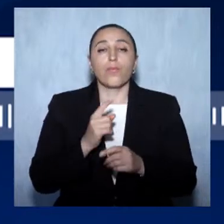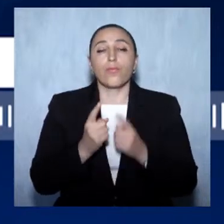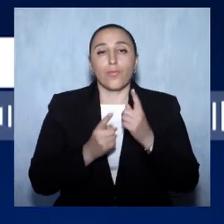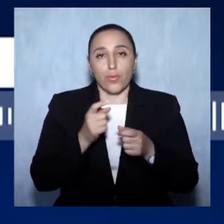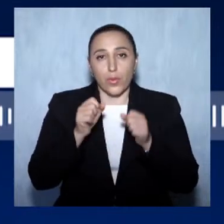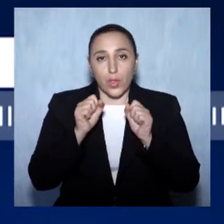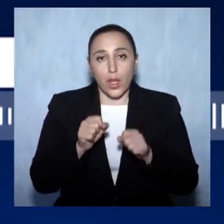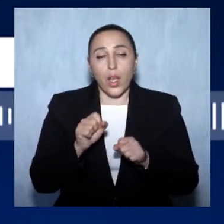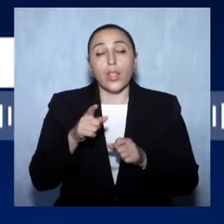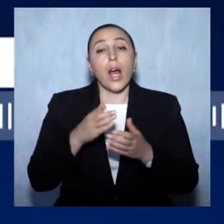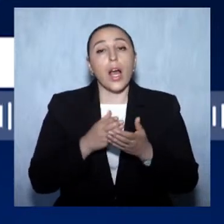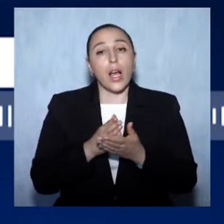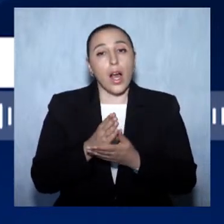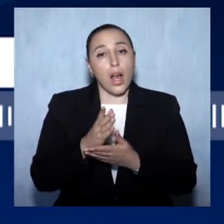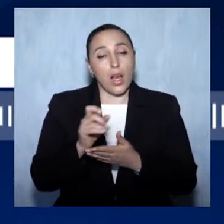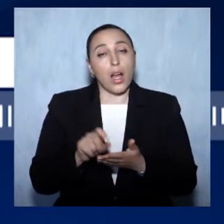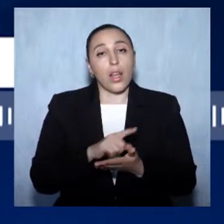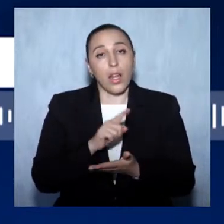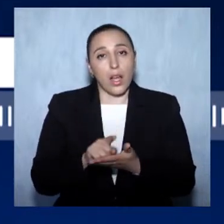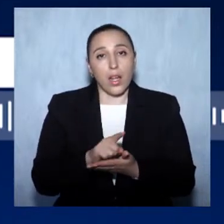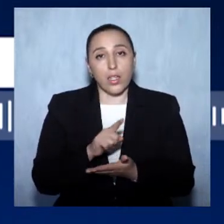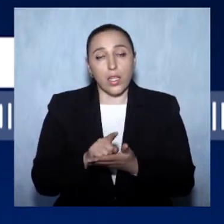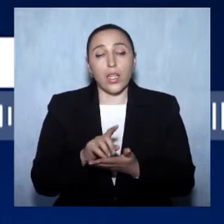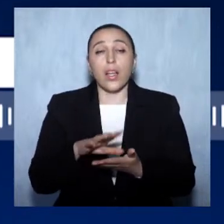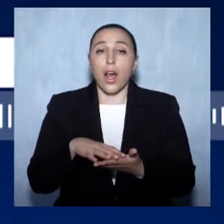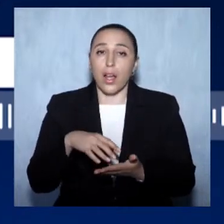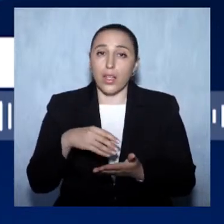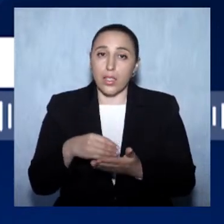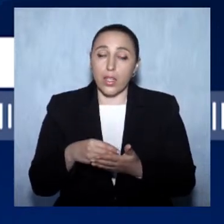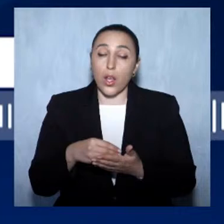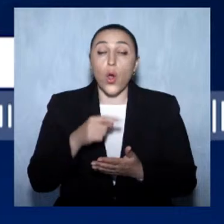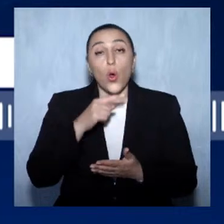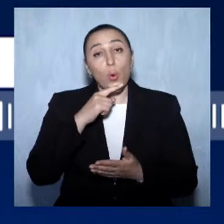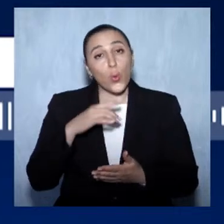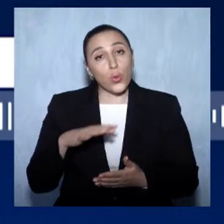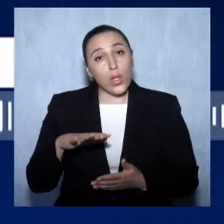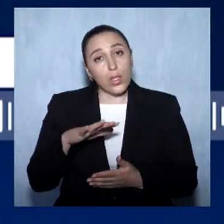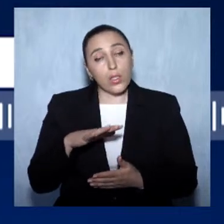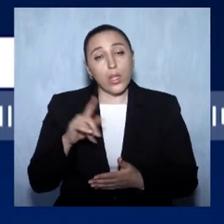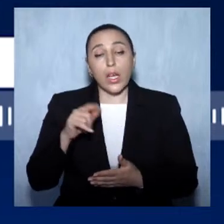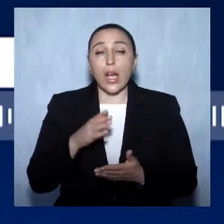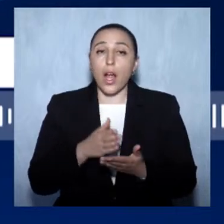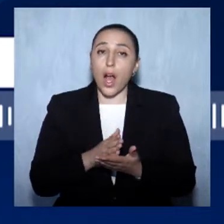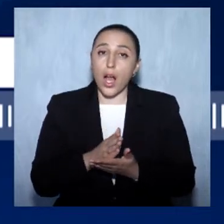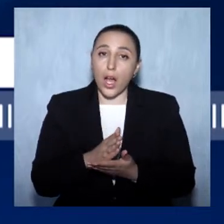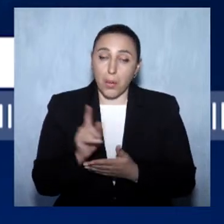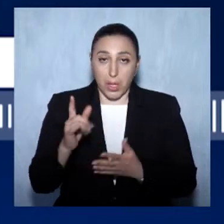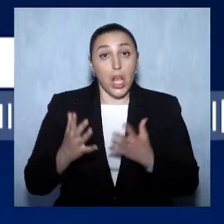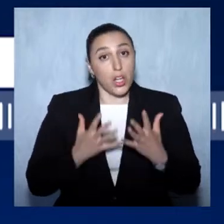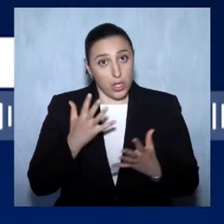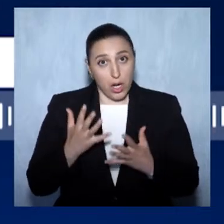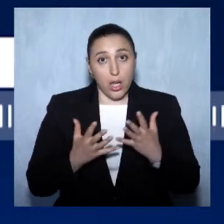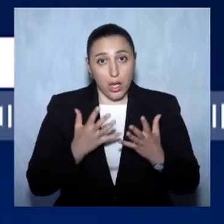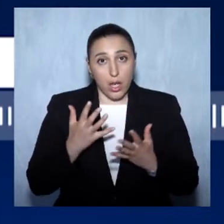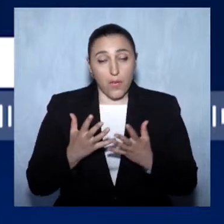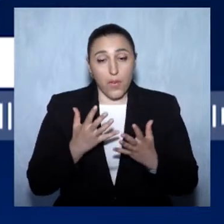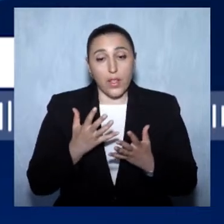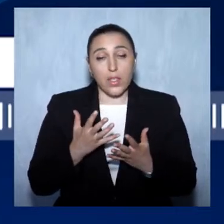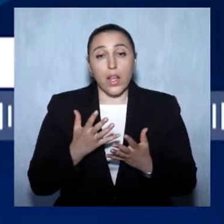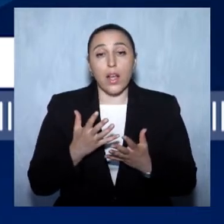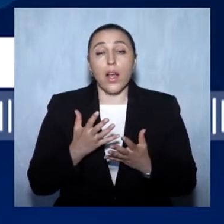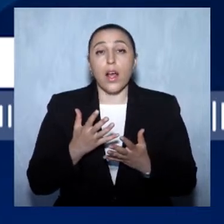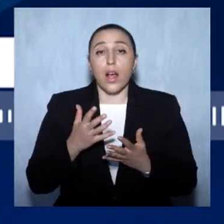հարցը, քաղաքական հարցն է, այսինքն որքանով Ռուսաստանը քաղաքականապես շահագրգռված կլինի այս կամ